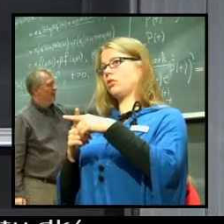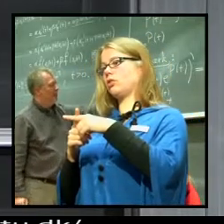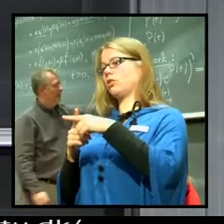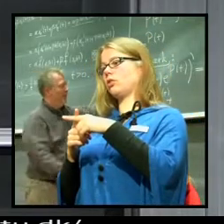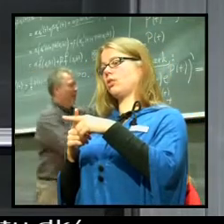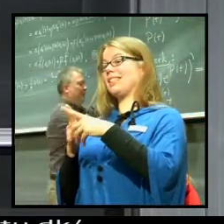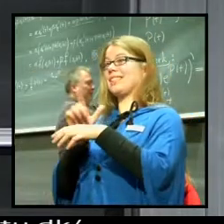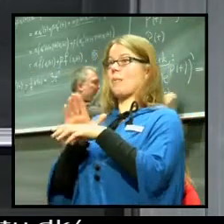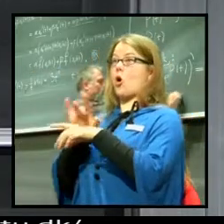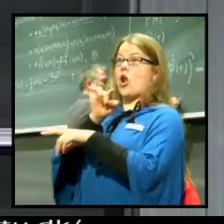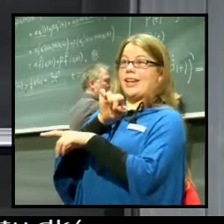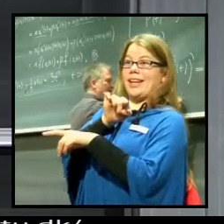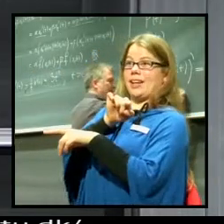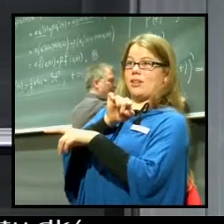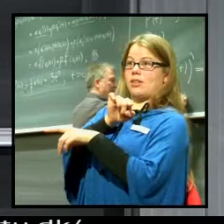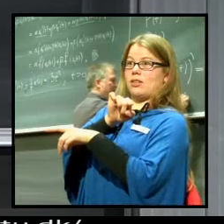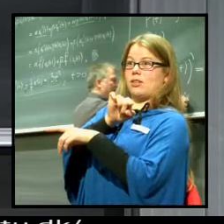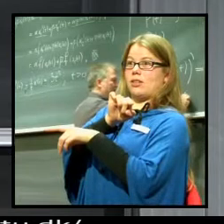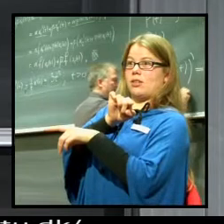Så skal jeg beholde den der.